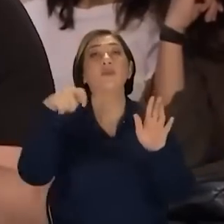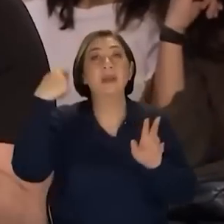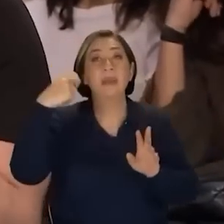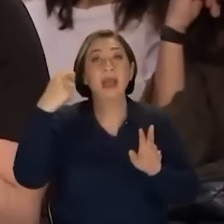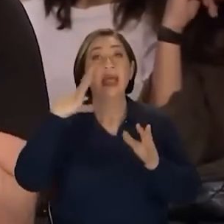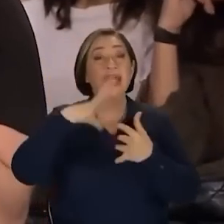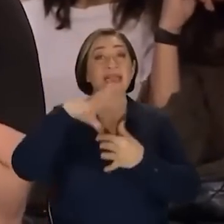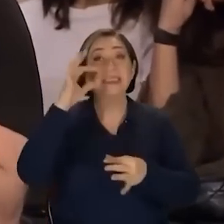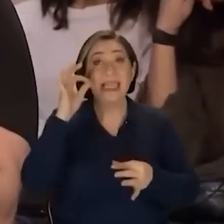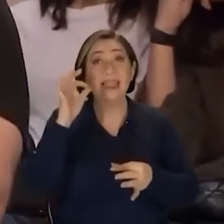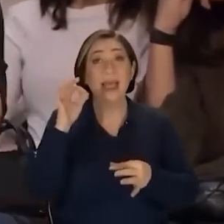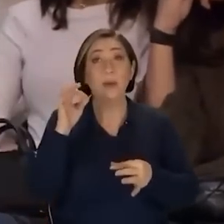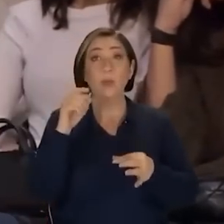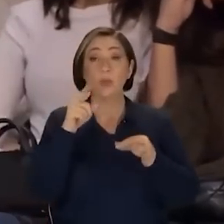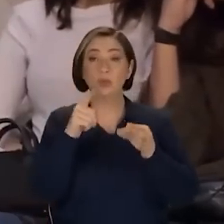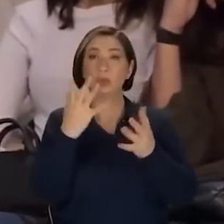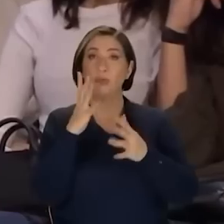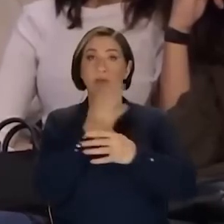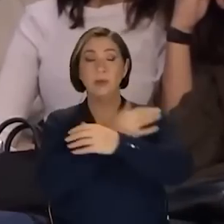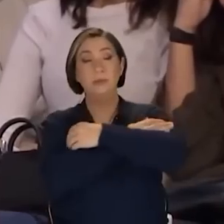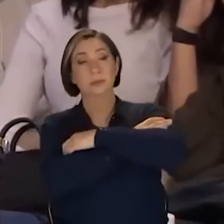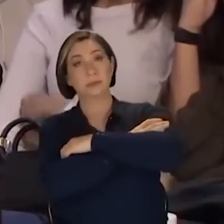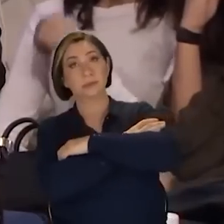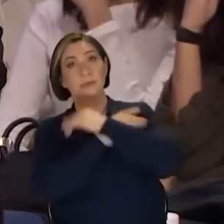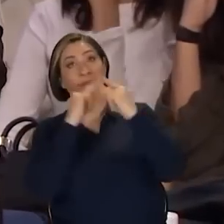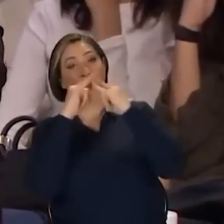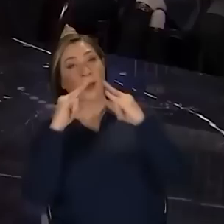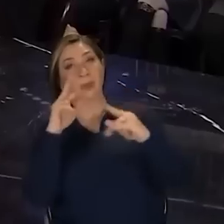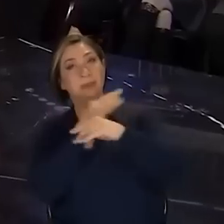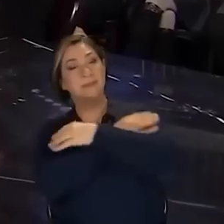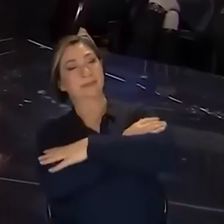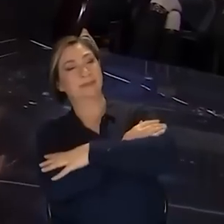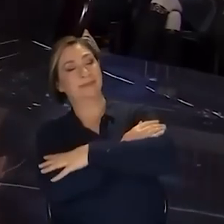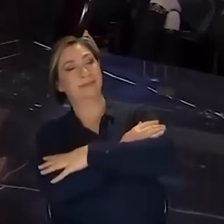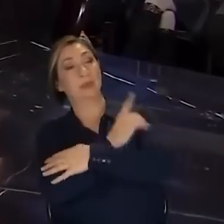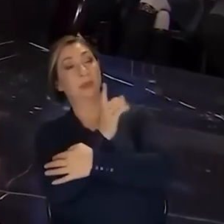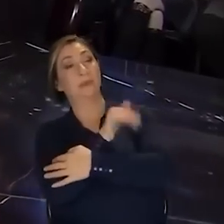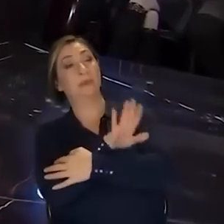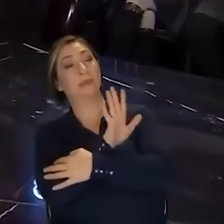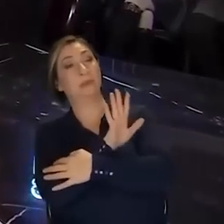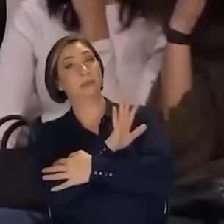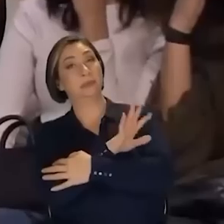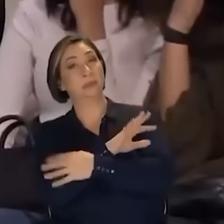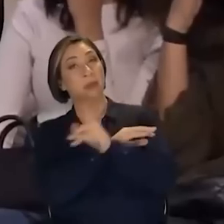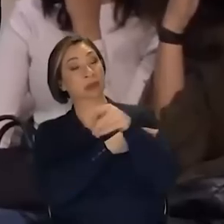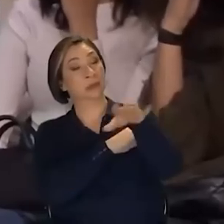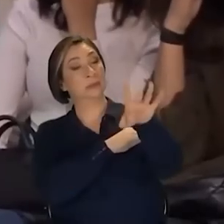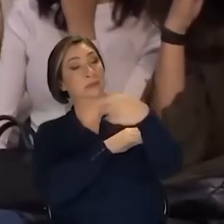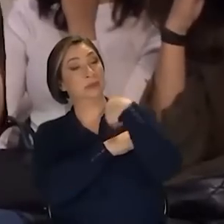insanlar bunlar böyle tuhaf tuhaf kamplar var o gelmesin biz